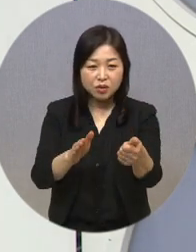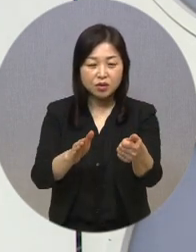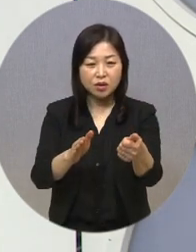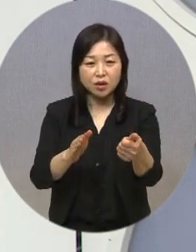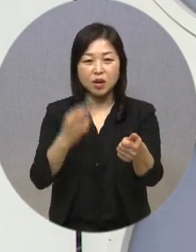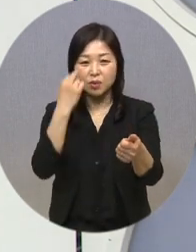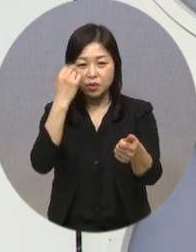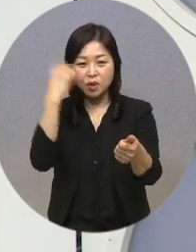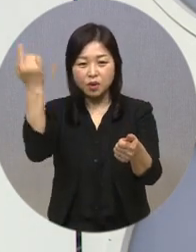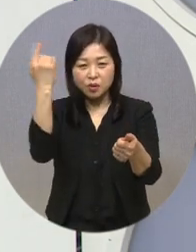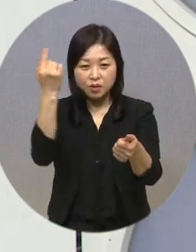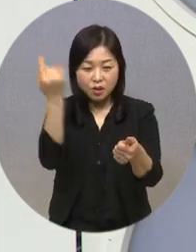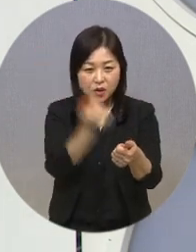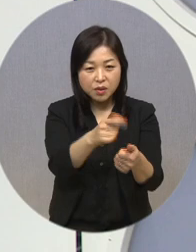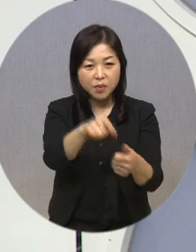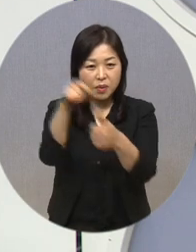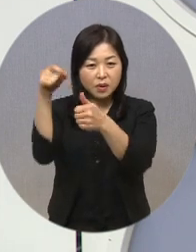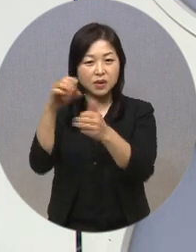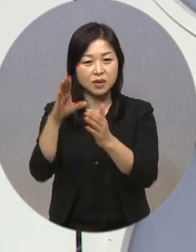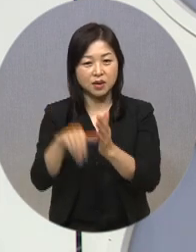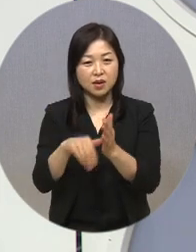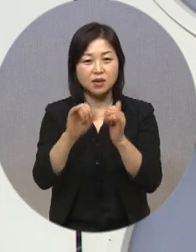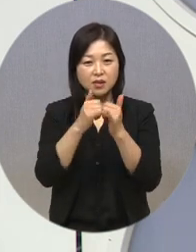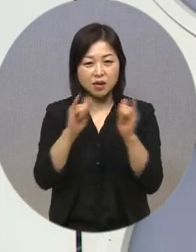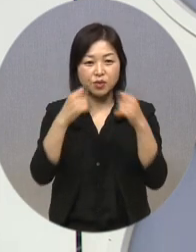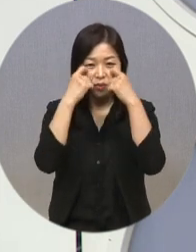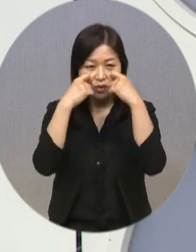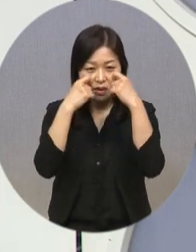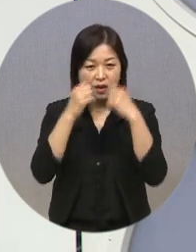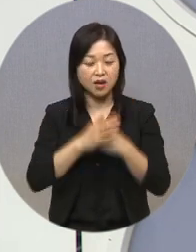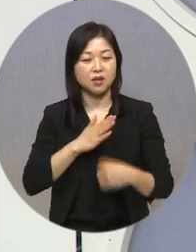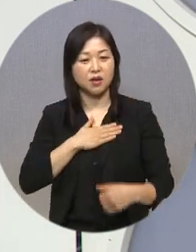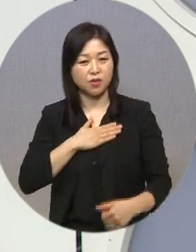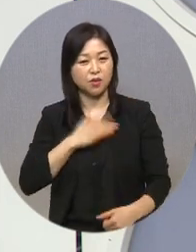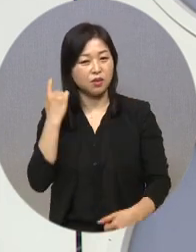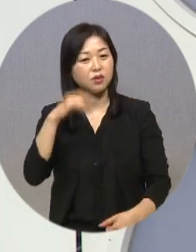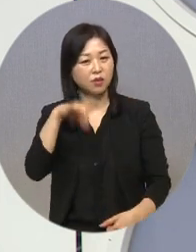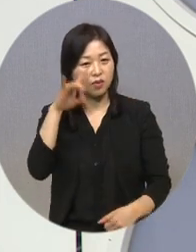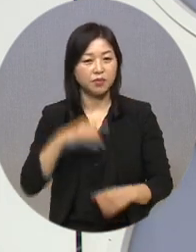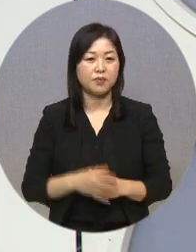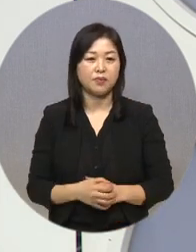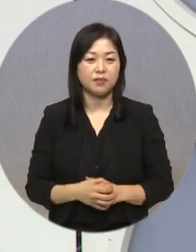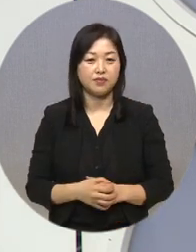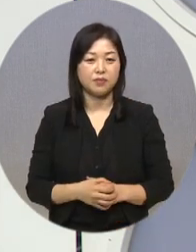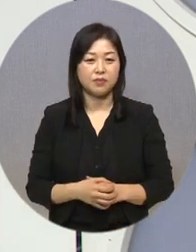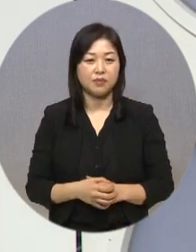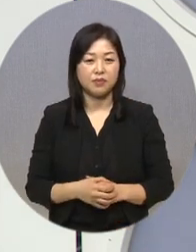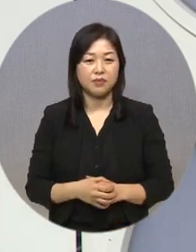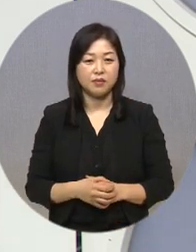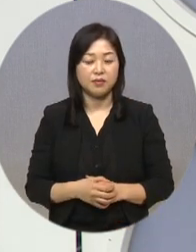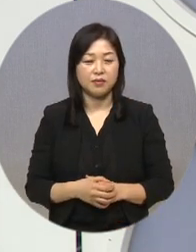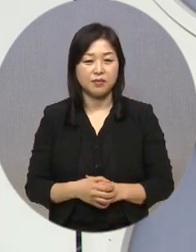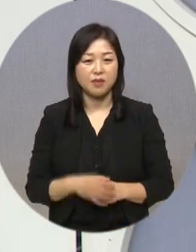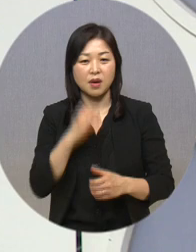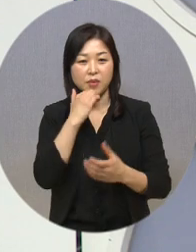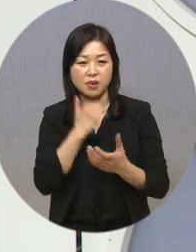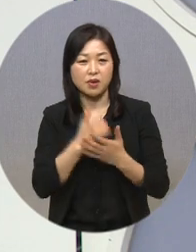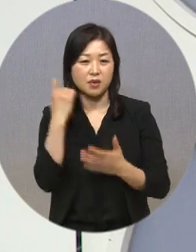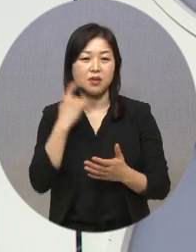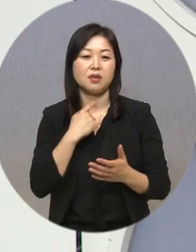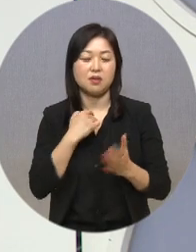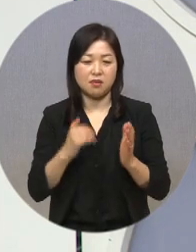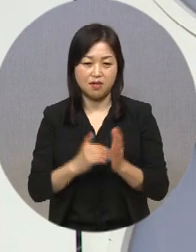와서 살려줬다. 그 얘기를 할 때 많은 사람들이 울고 그랬는데 나도 처음 듣는 얘기입니다. 그런 것까지는 그 얘기 가면 있게